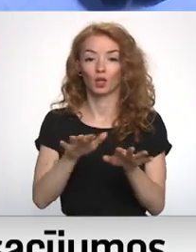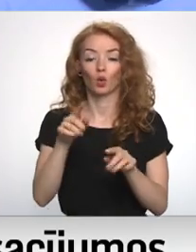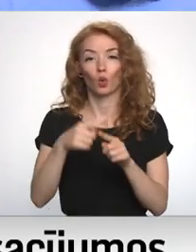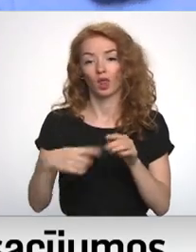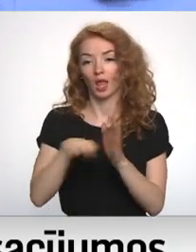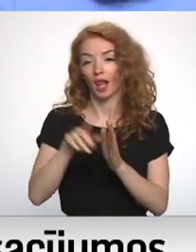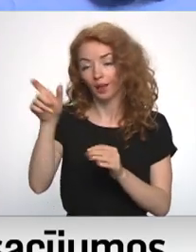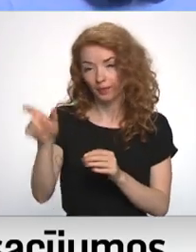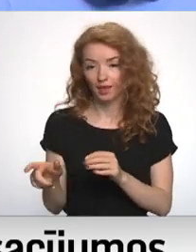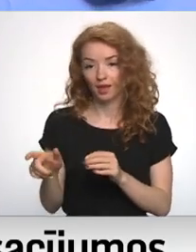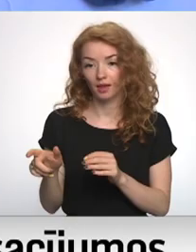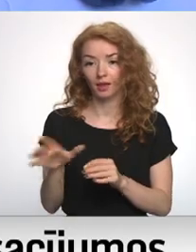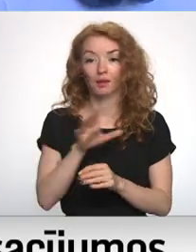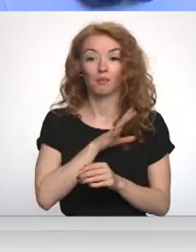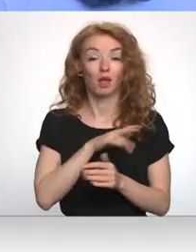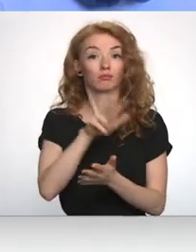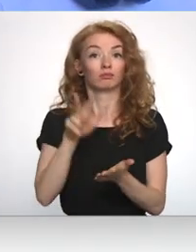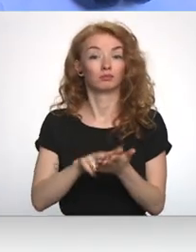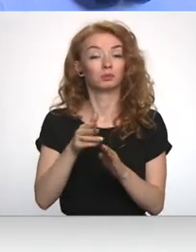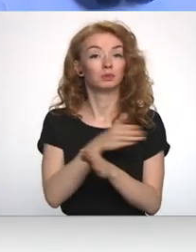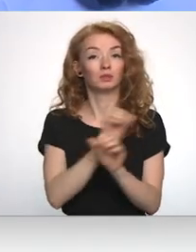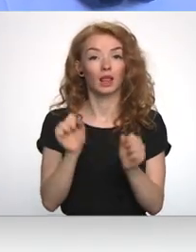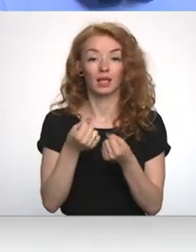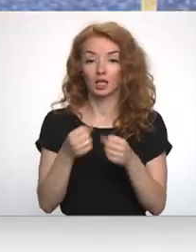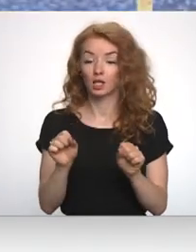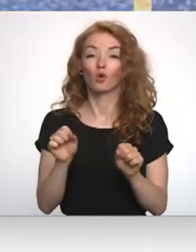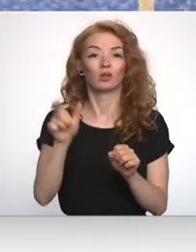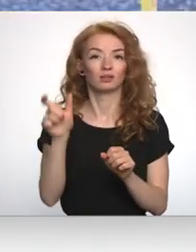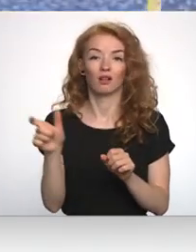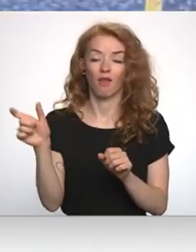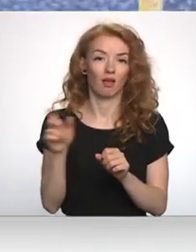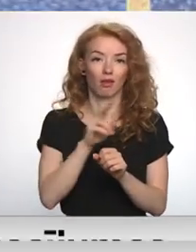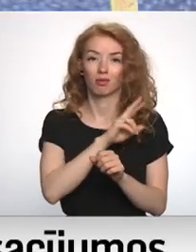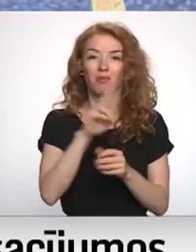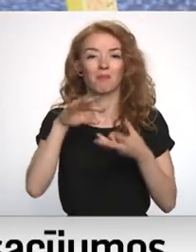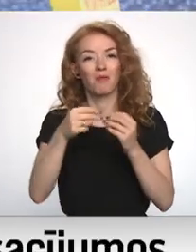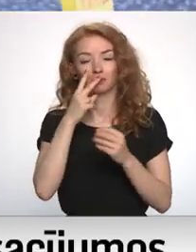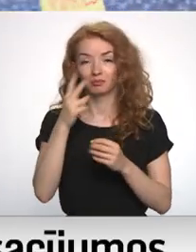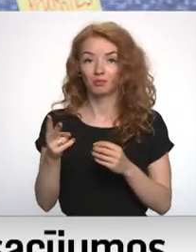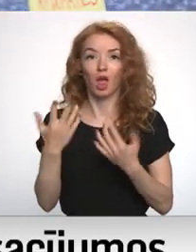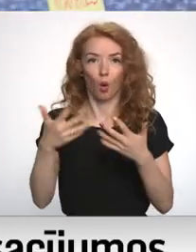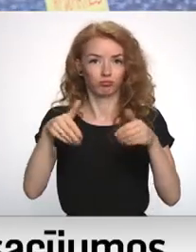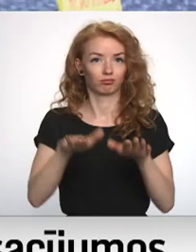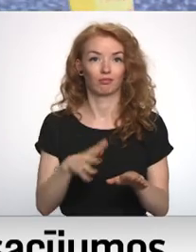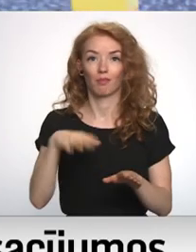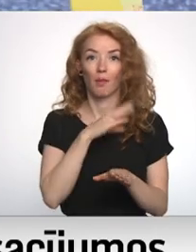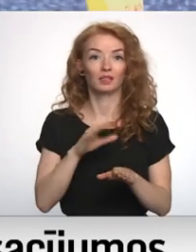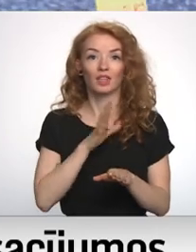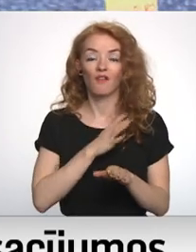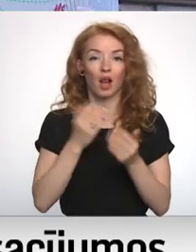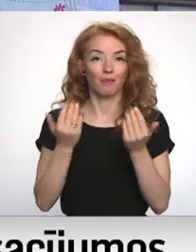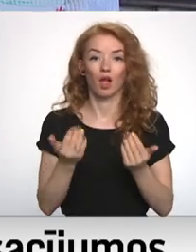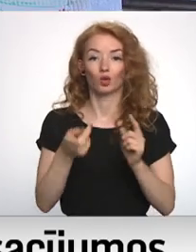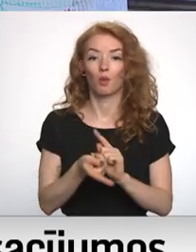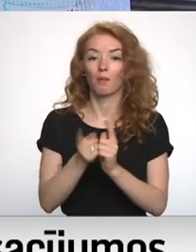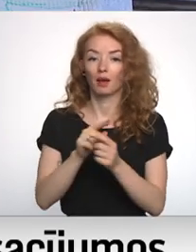tika pieņemti pirms Jāņiem, tad cilvēki tam nepievērs uzmanību. Šis lēmums jau pieņemts. Mēs nevaram to mainīt tagad, mēs tu nenotiek sēdi par to,